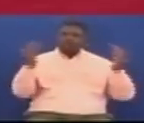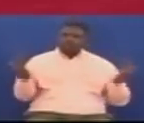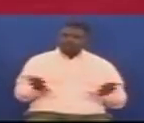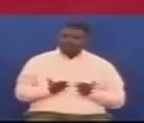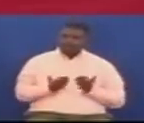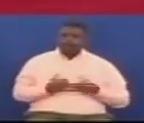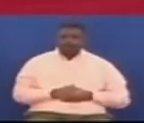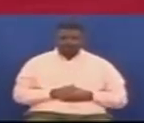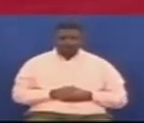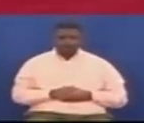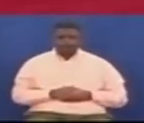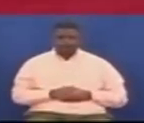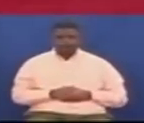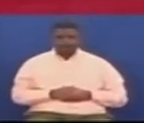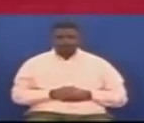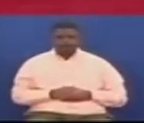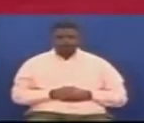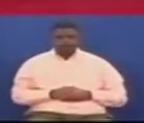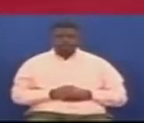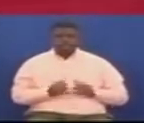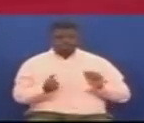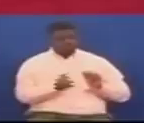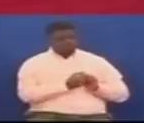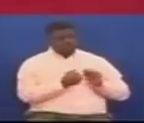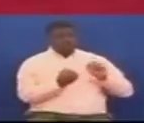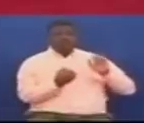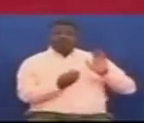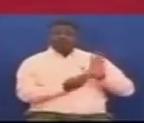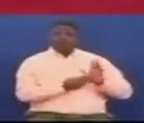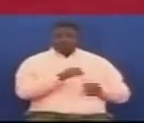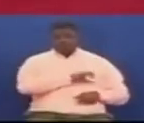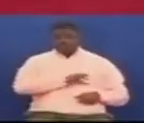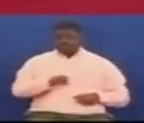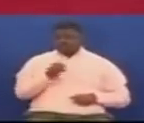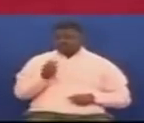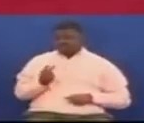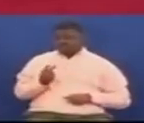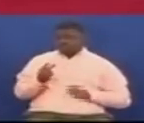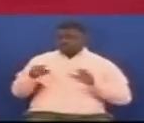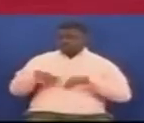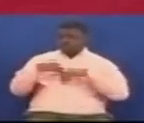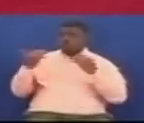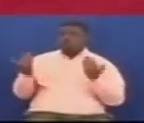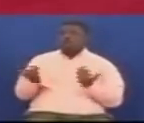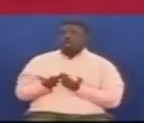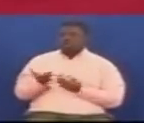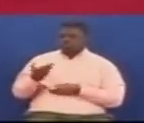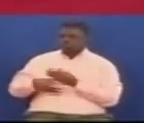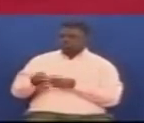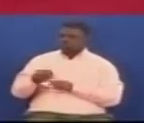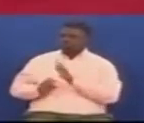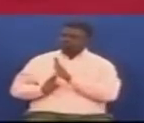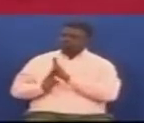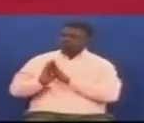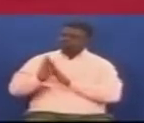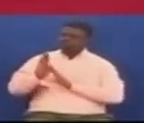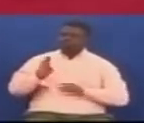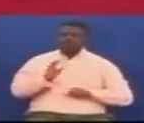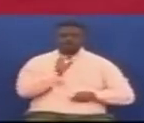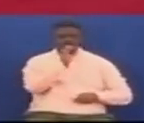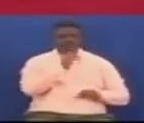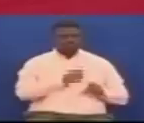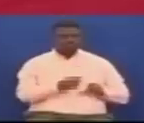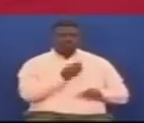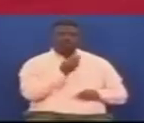Mheshimiwa Spika, mwaka 2018 uchumi wa dunia ulikuwa kwa 3.6% ikilinganishwa na